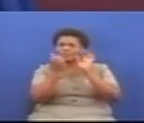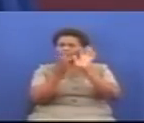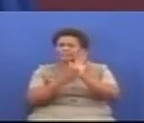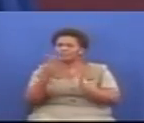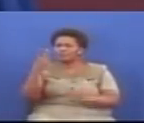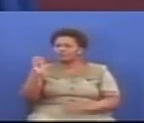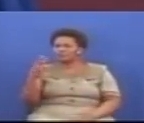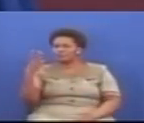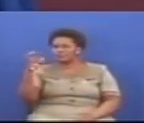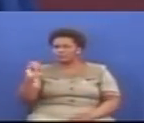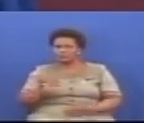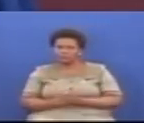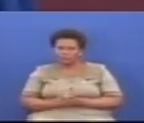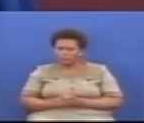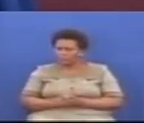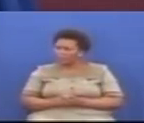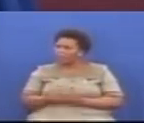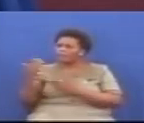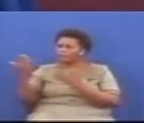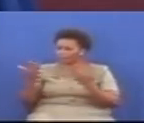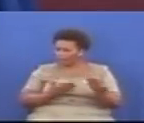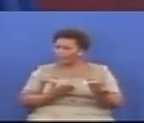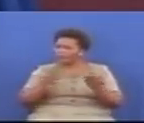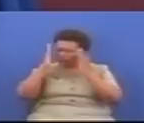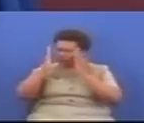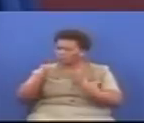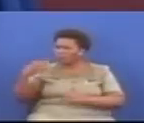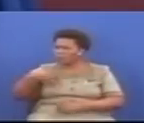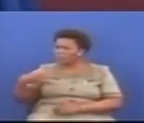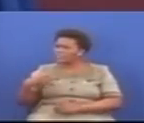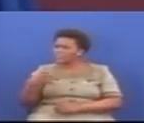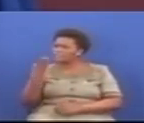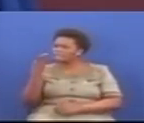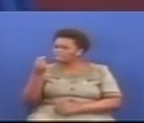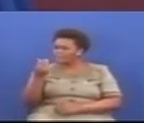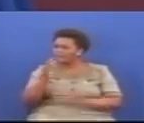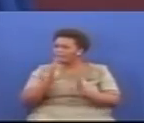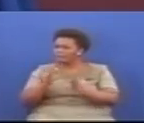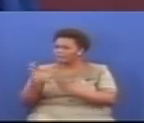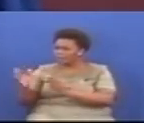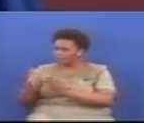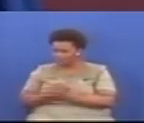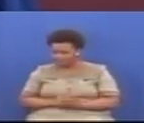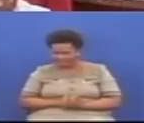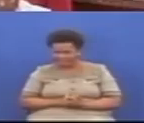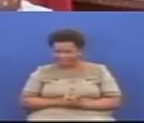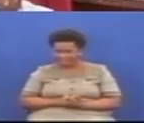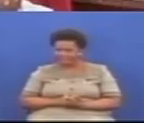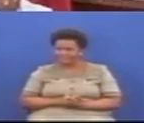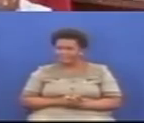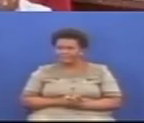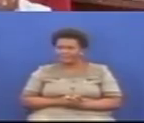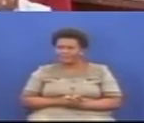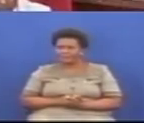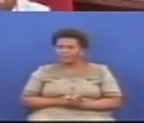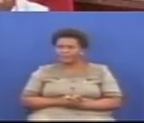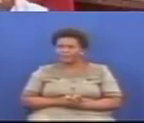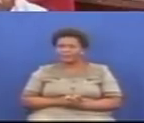2019-2020. Mheshimiwa Waziri wa Fedha na Mipango, karibu sana kwa hotuba yako. Karibu Dr. Mpango.